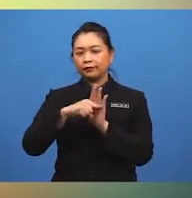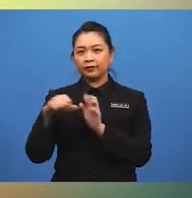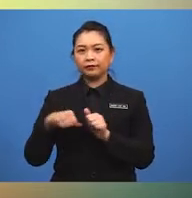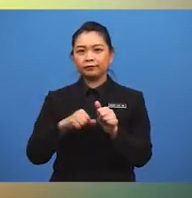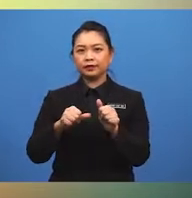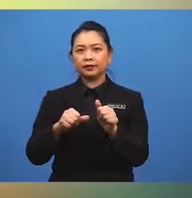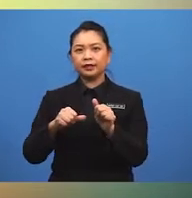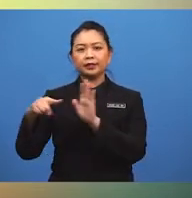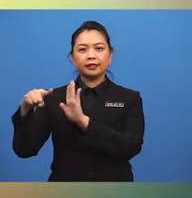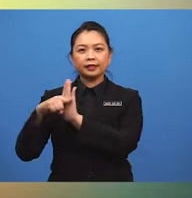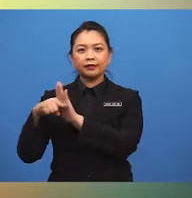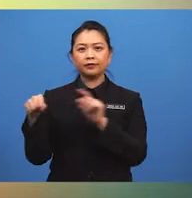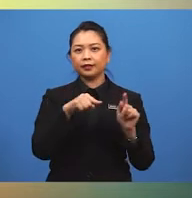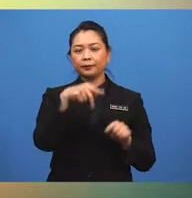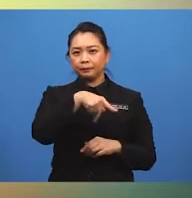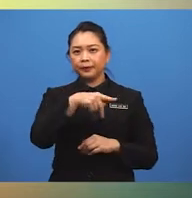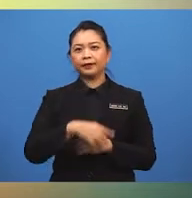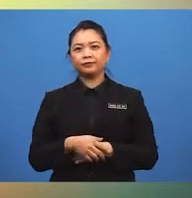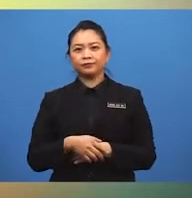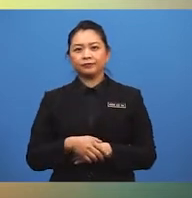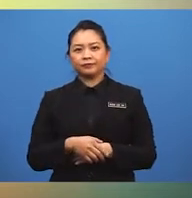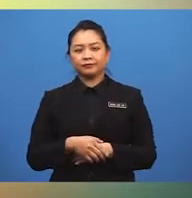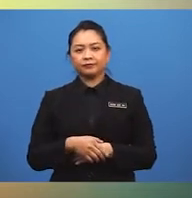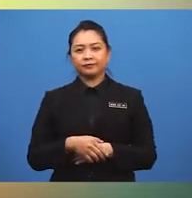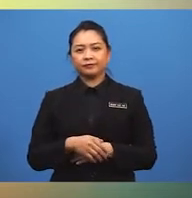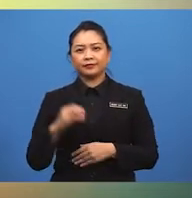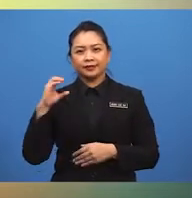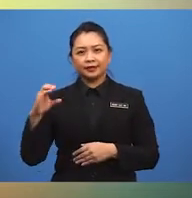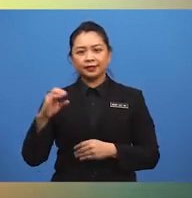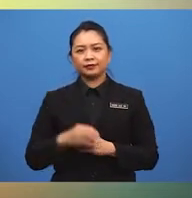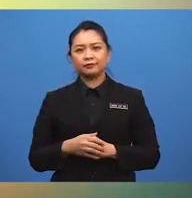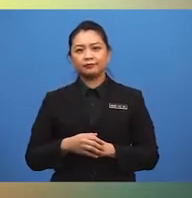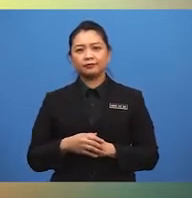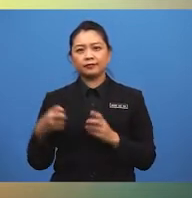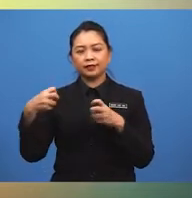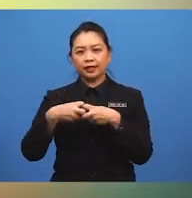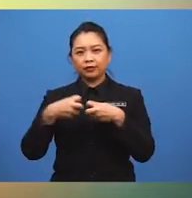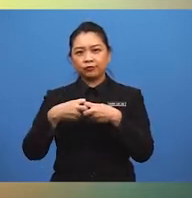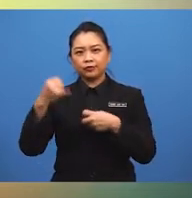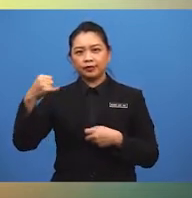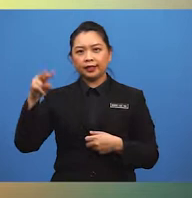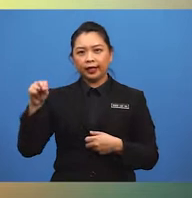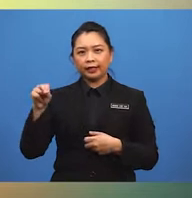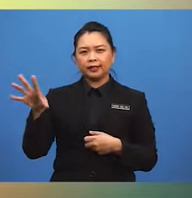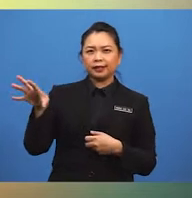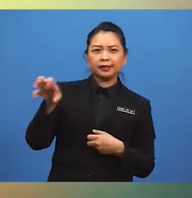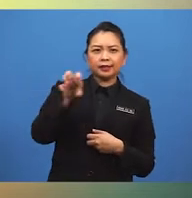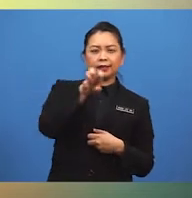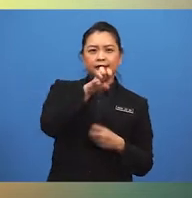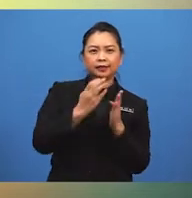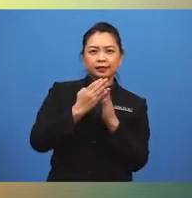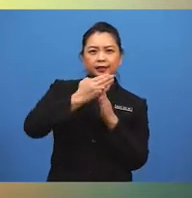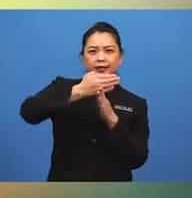dari terminal negatif ke semikonduktor jenis P. C. Elektron dari jenis N